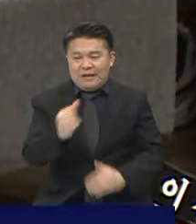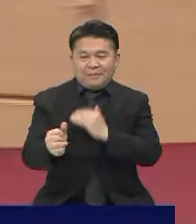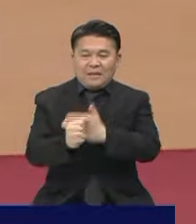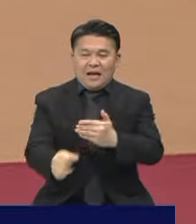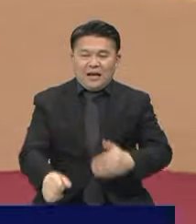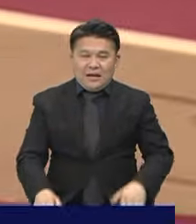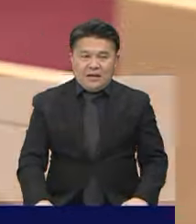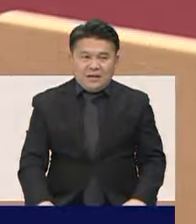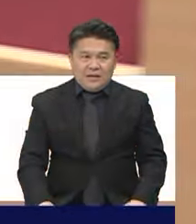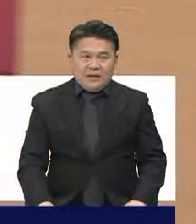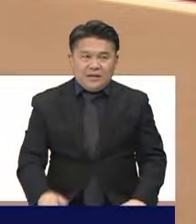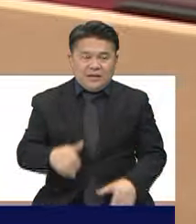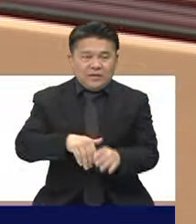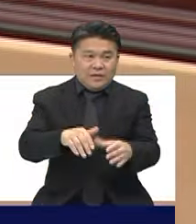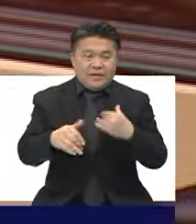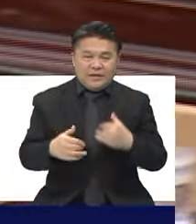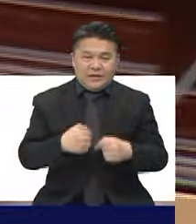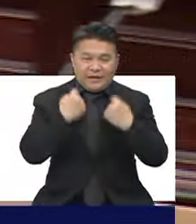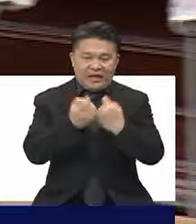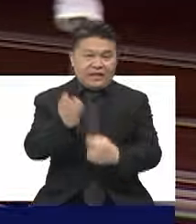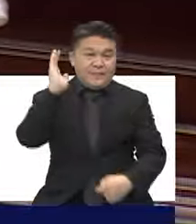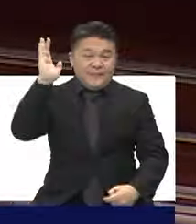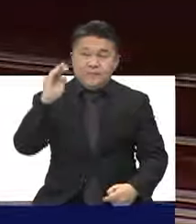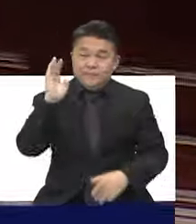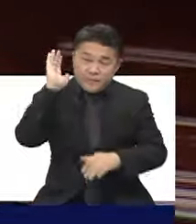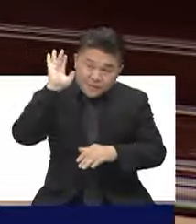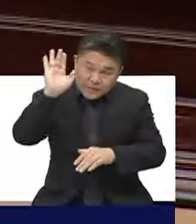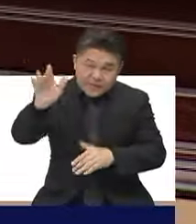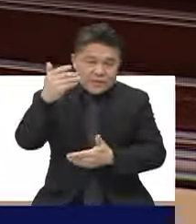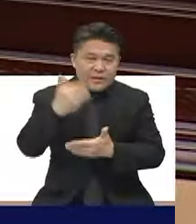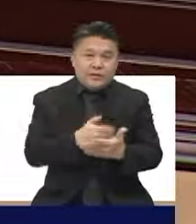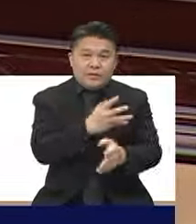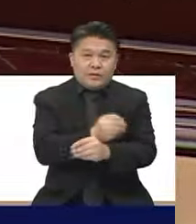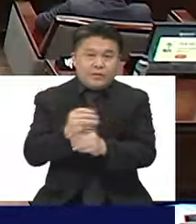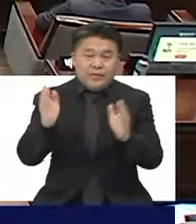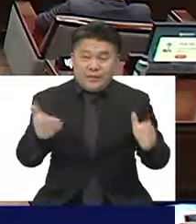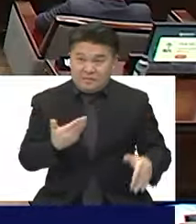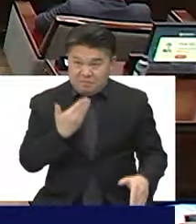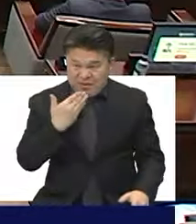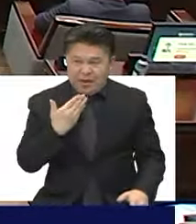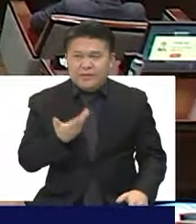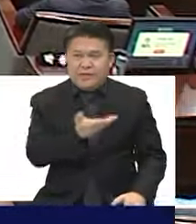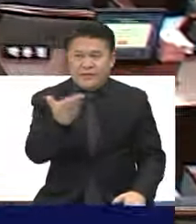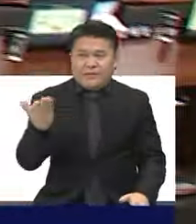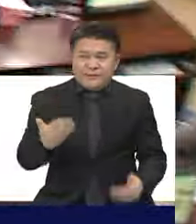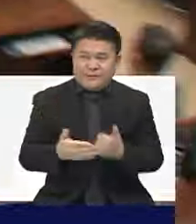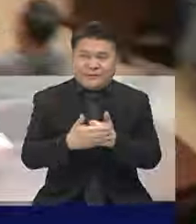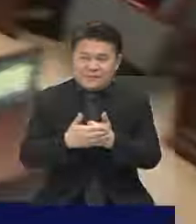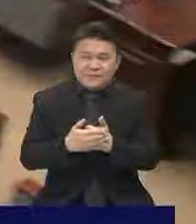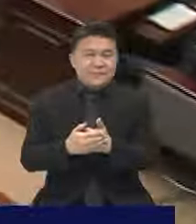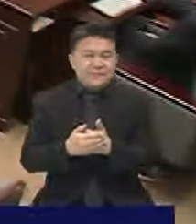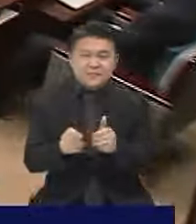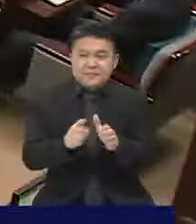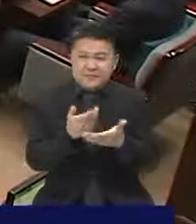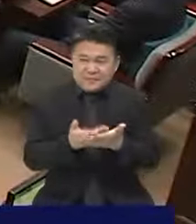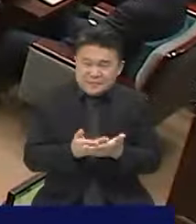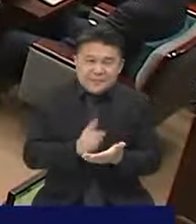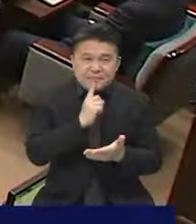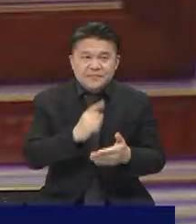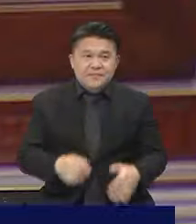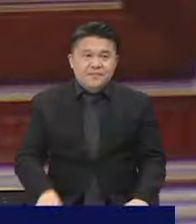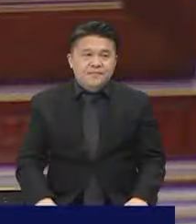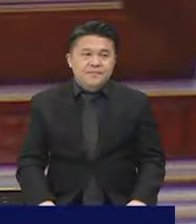허 의장은 표결 전 신상 발언을 통해 남은 의장직 임기를 채울 수 있도록 동료 의원들에게 재신임을 호소하기도